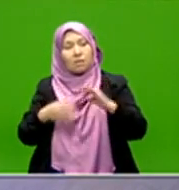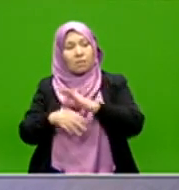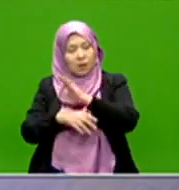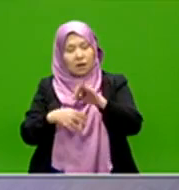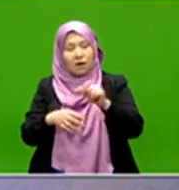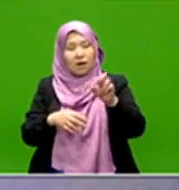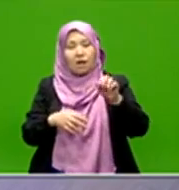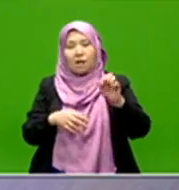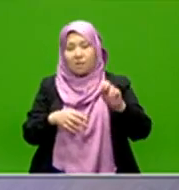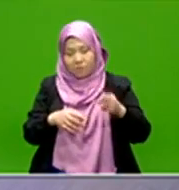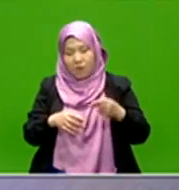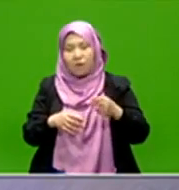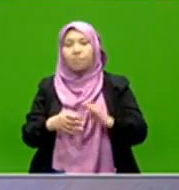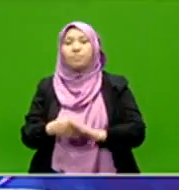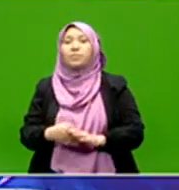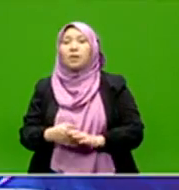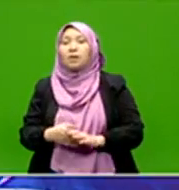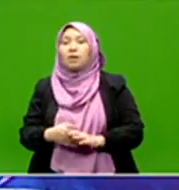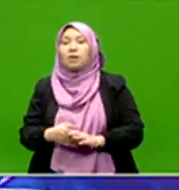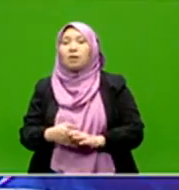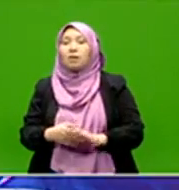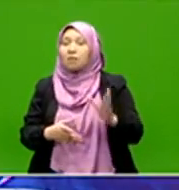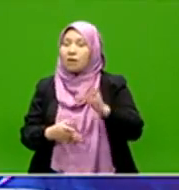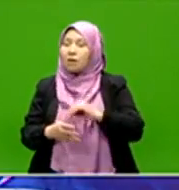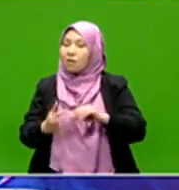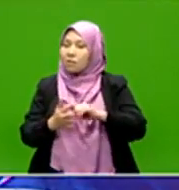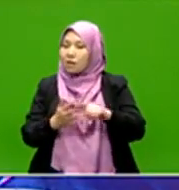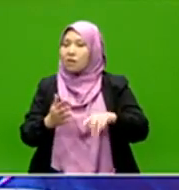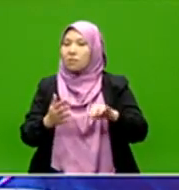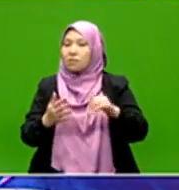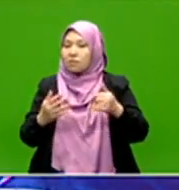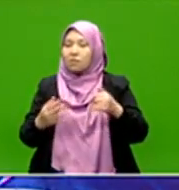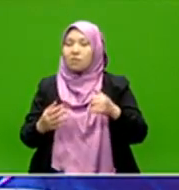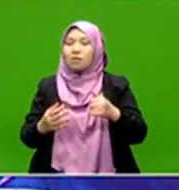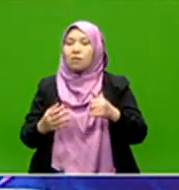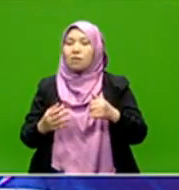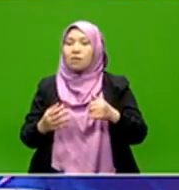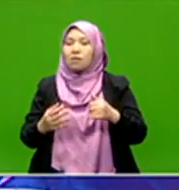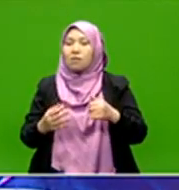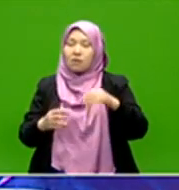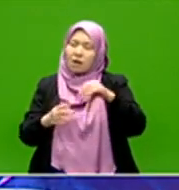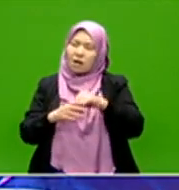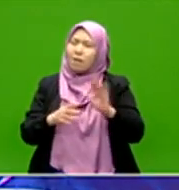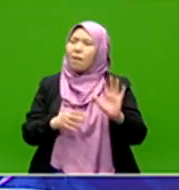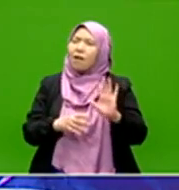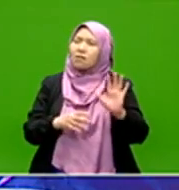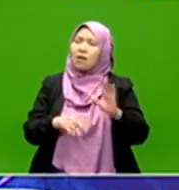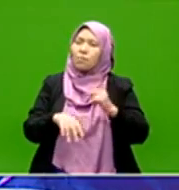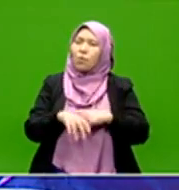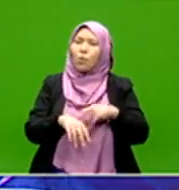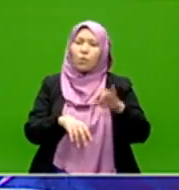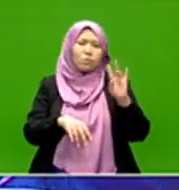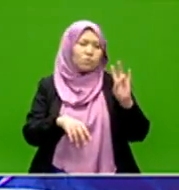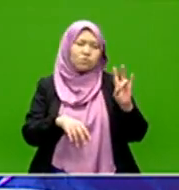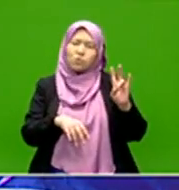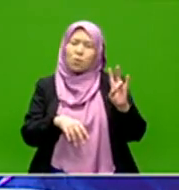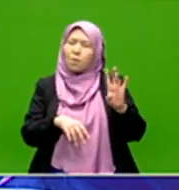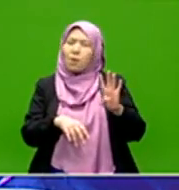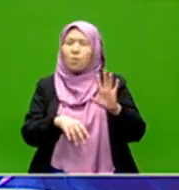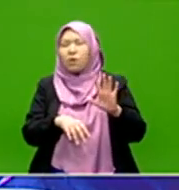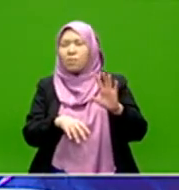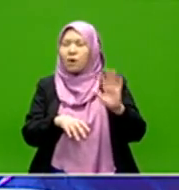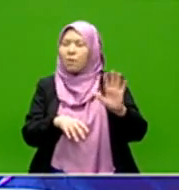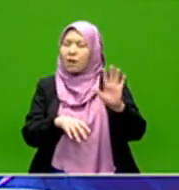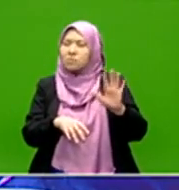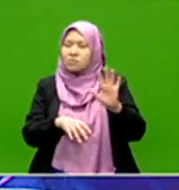nak menunggu untuk hari Arafah. Dan antaranya juga kalau sekarang ini Ustaz, lebih kurang dalam pukul 7.45 macam tu, mereka